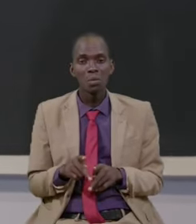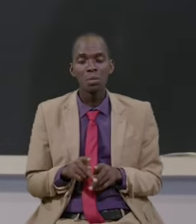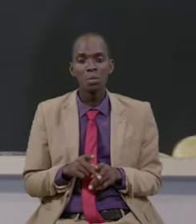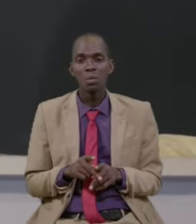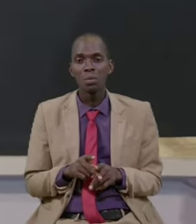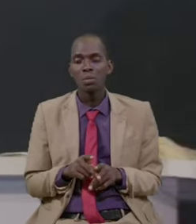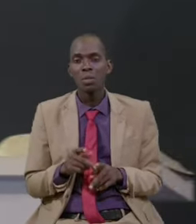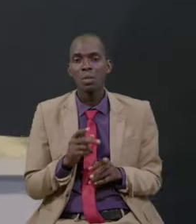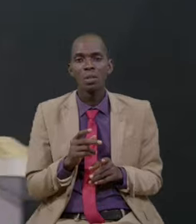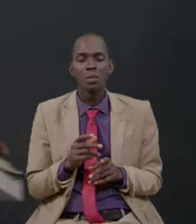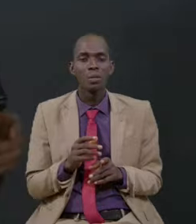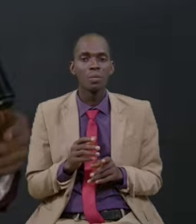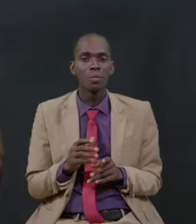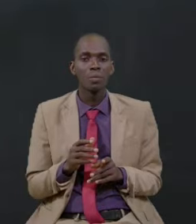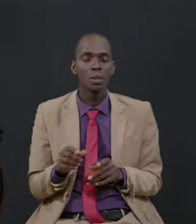ils viennent me parler.